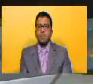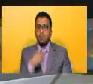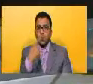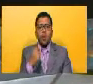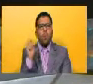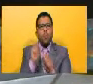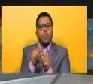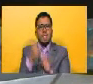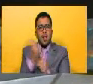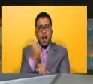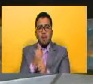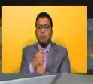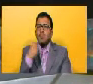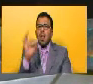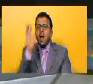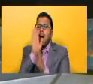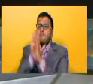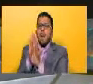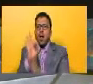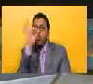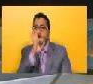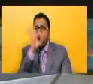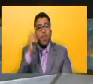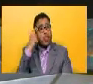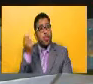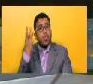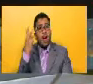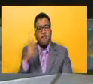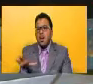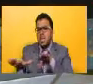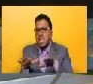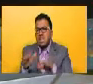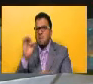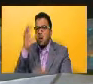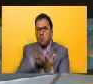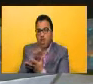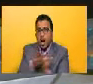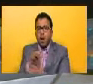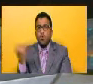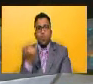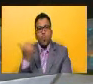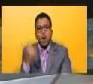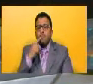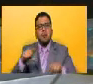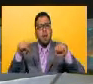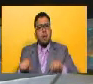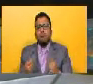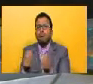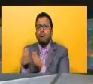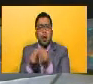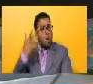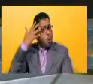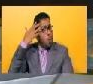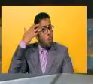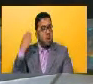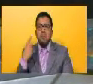ورشة العمل الإقليمية حول حماية التراث الثقافي في أوقات الأزمات احتوت على العديد من الجلسات بمشاركة